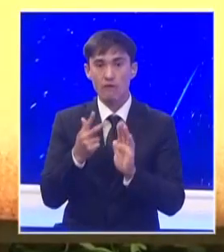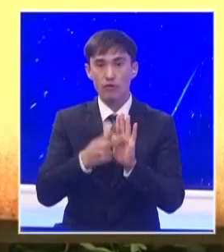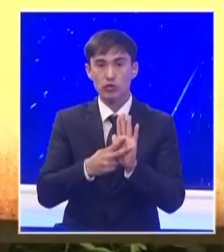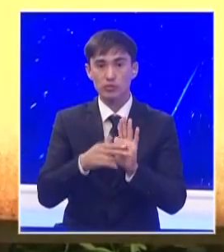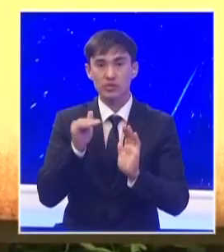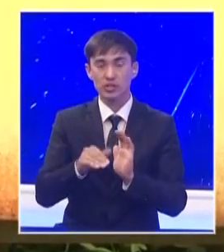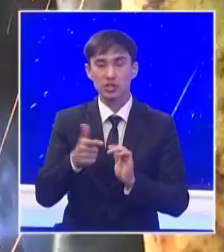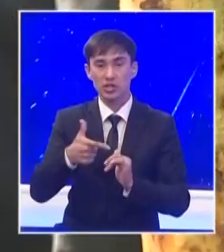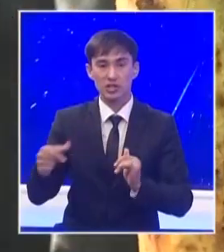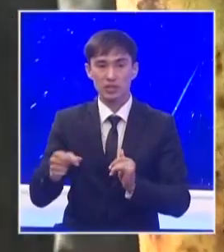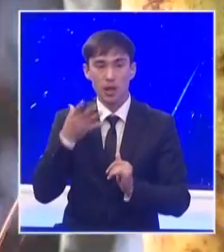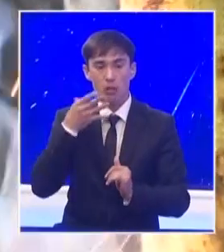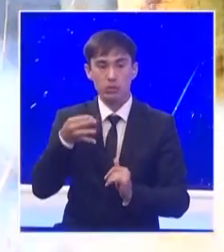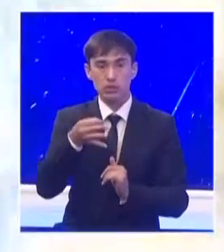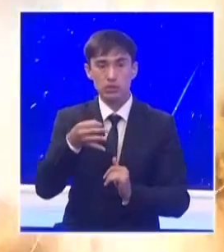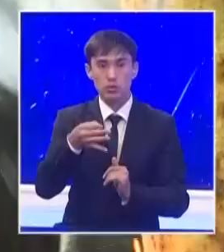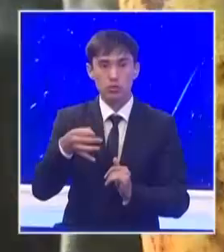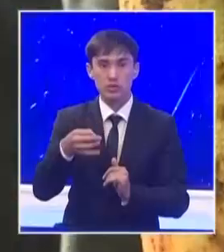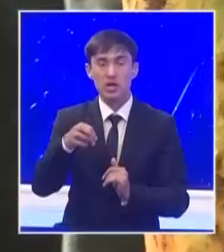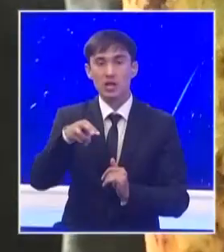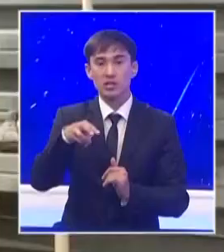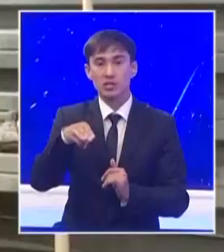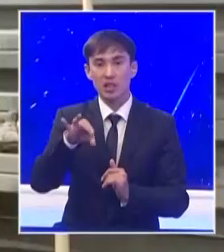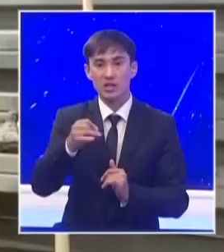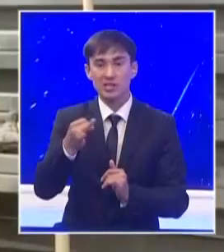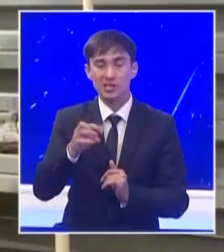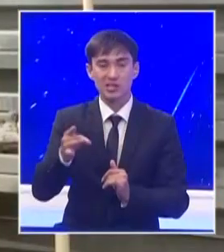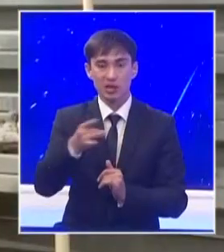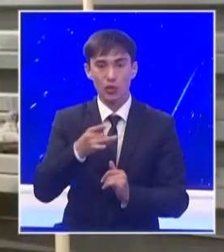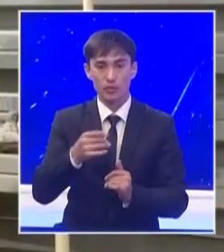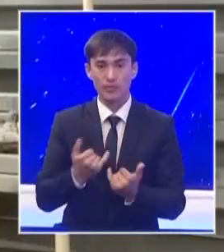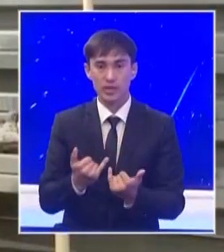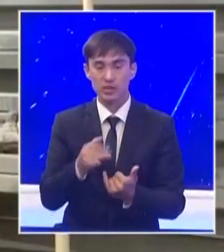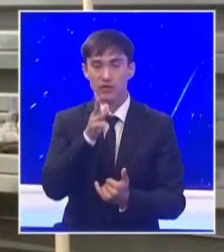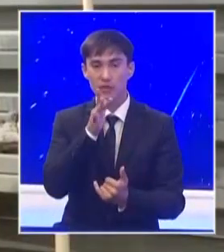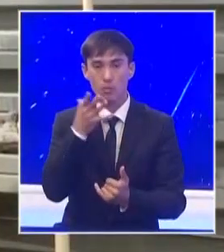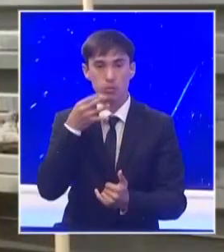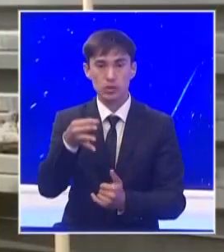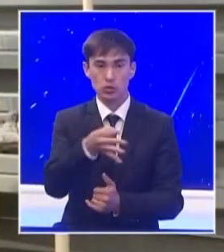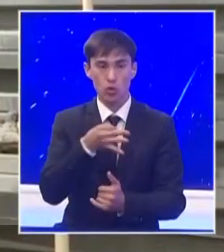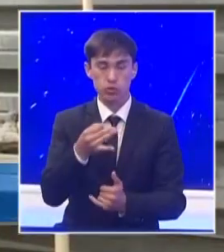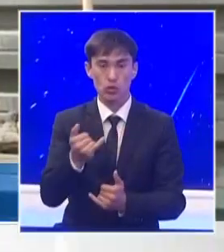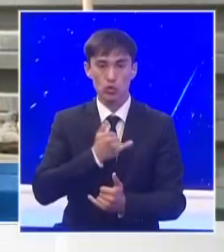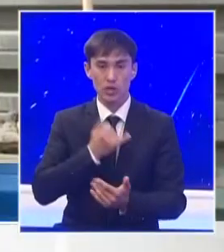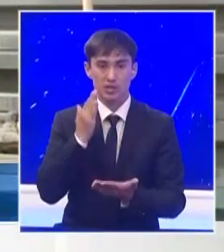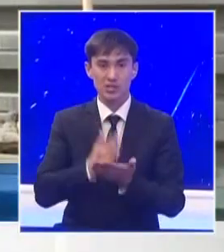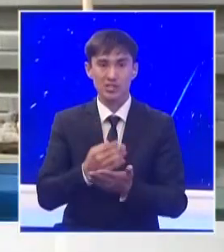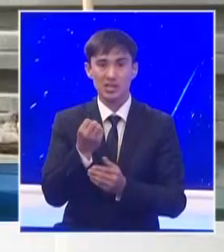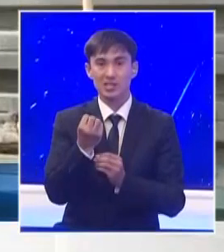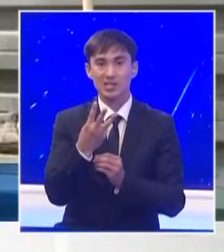тысяч граждан, в том числе в Илийском и Талгарском районах. В настоящее время по Алматинской области у нас имеется около